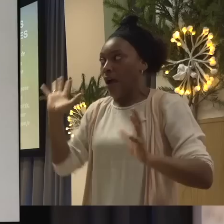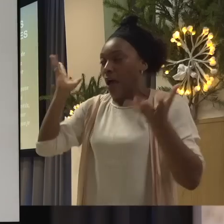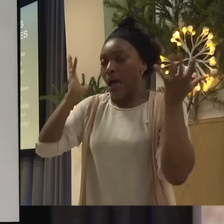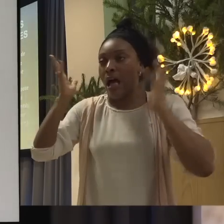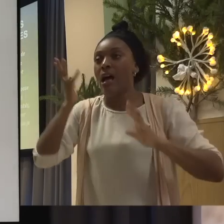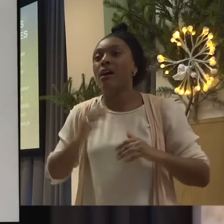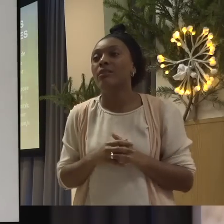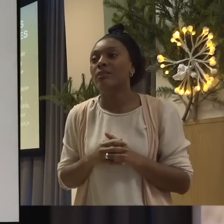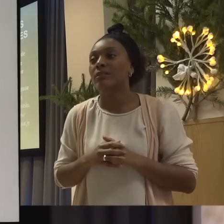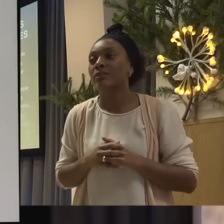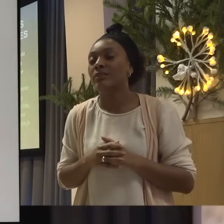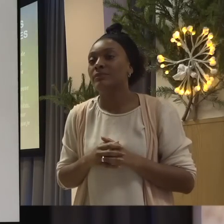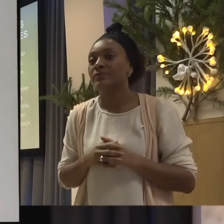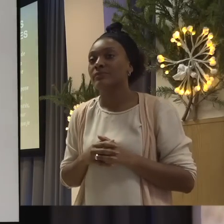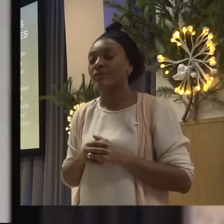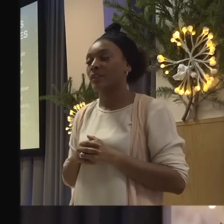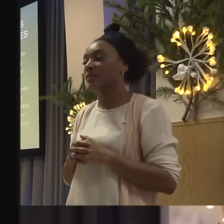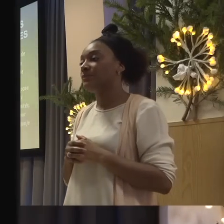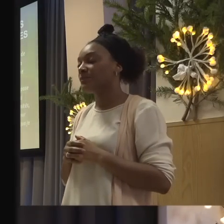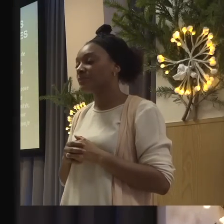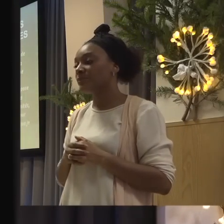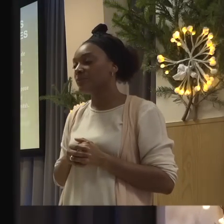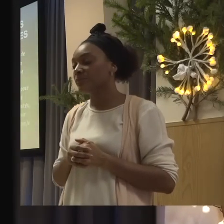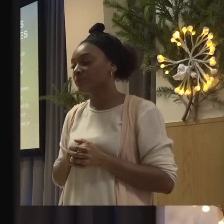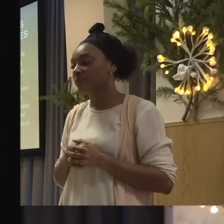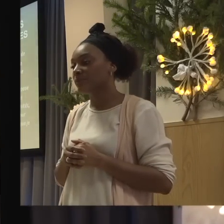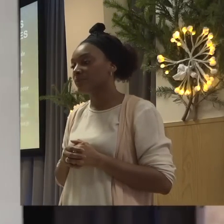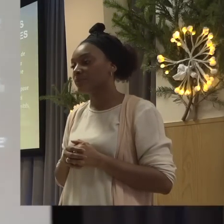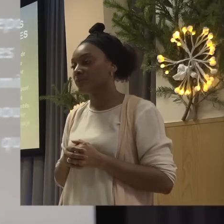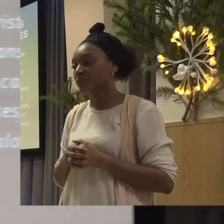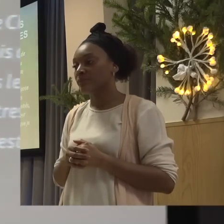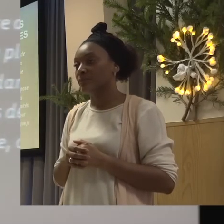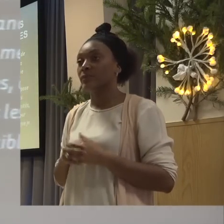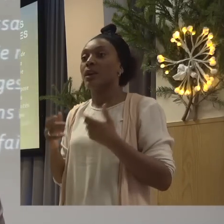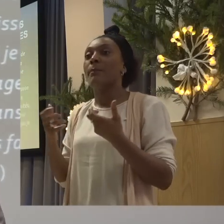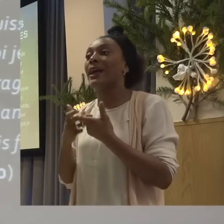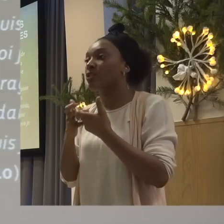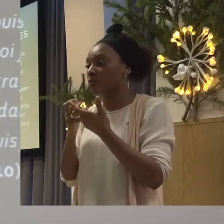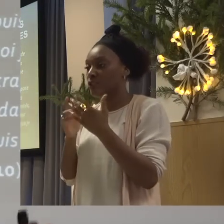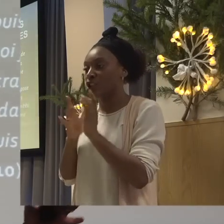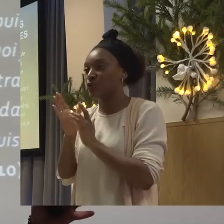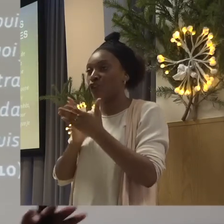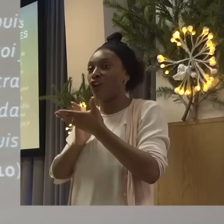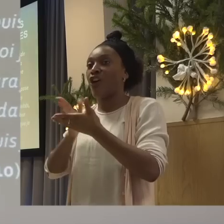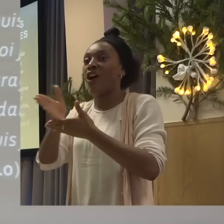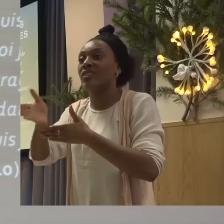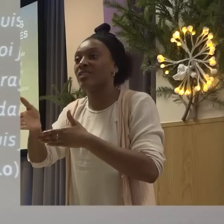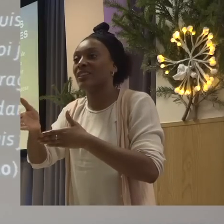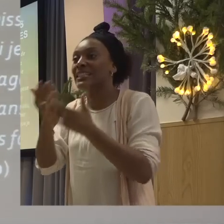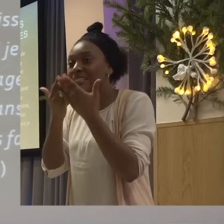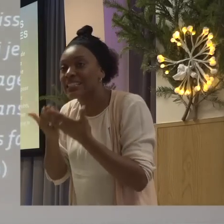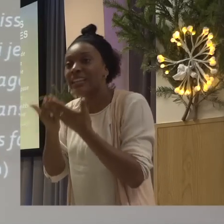Ils étaient même par moments terrorisés par cet homme, Jésus. Au point qu'à peine il entrait dans la synagogue pour prêcher, les démons commençaient à